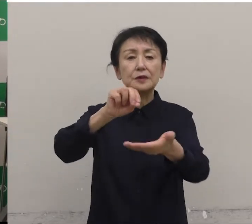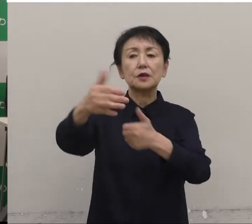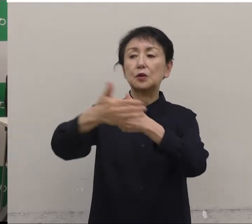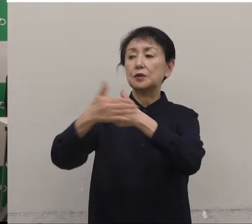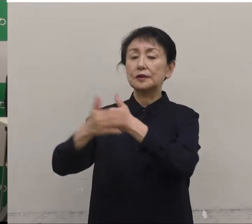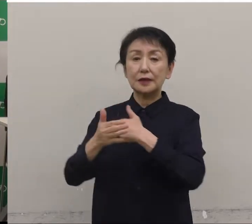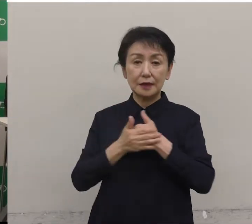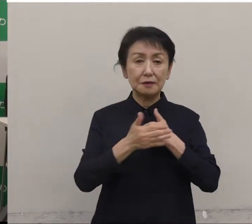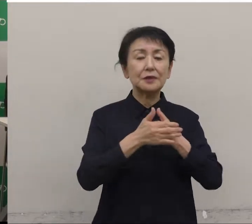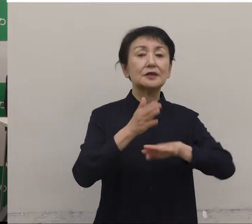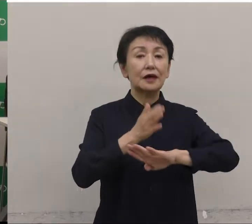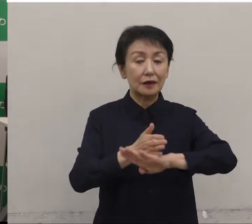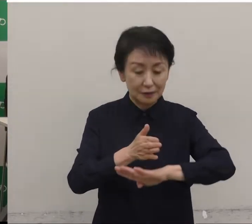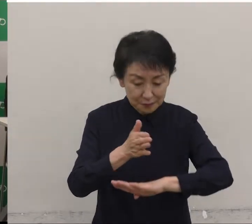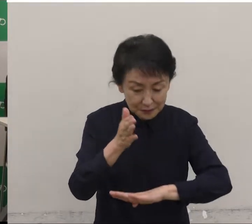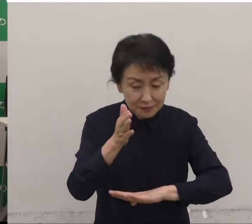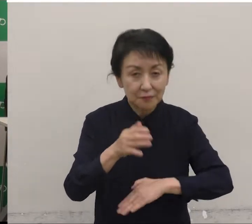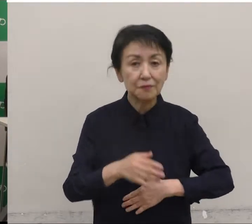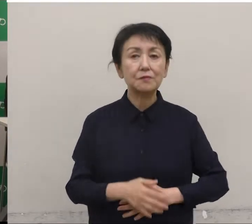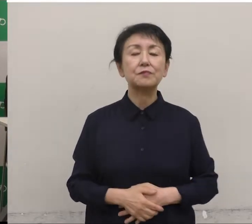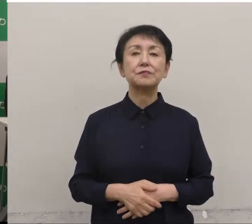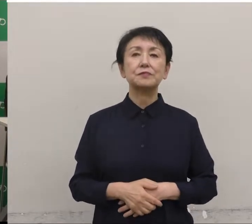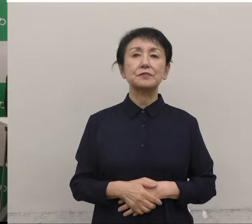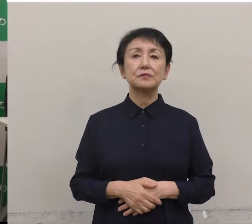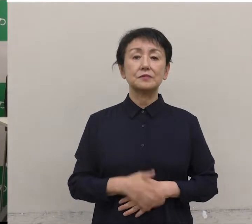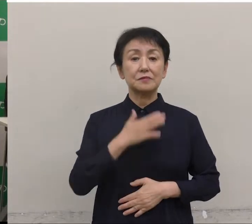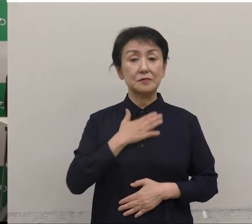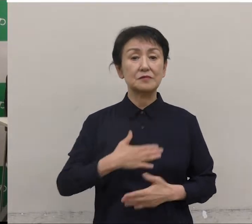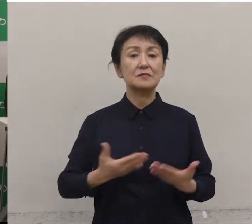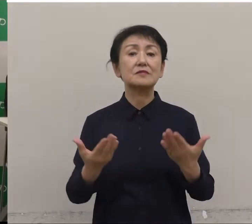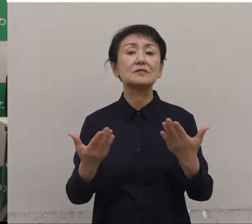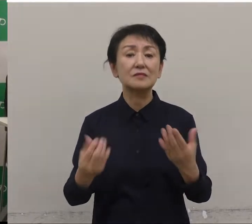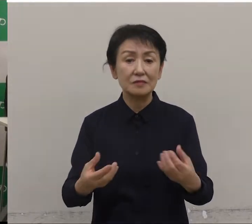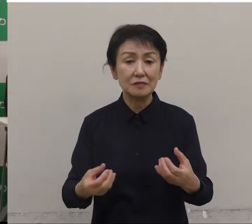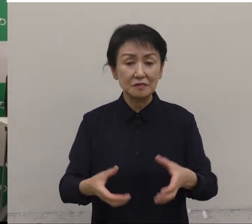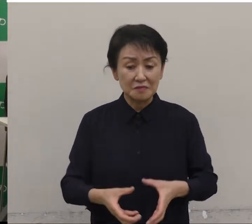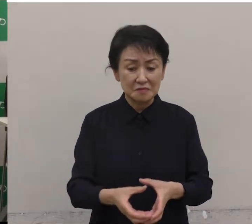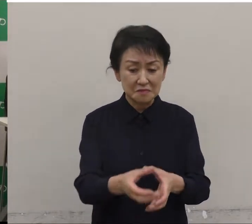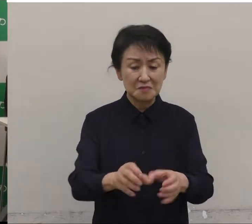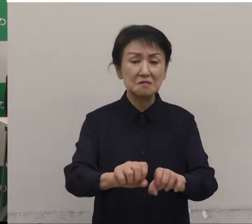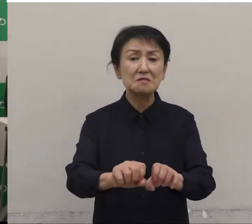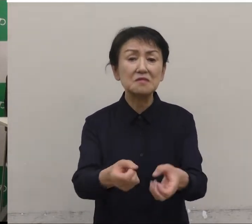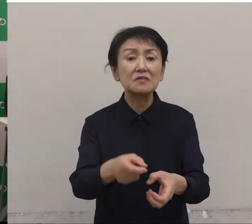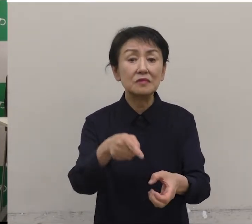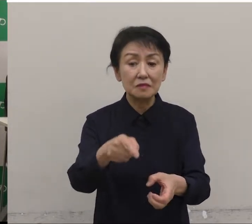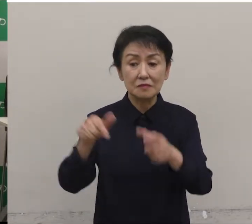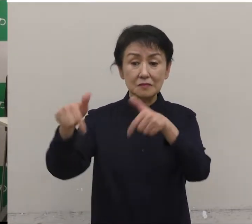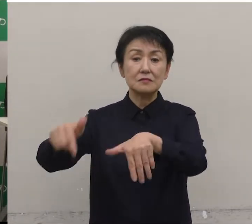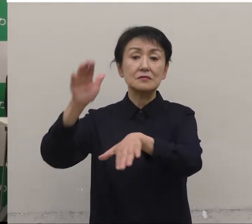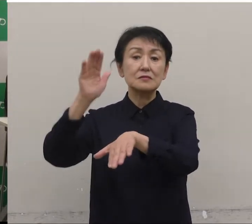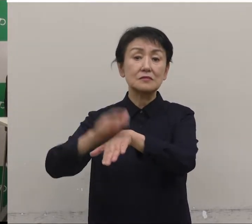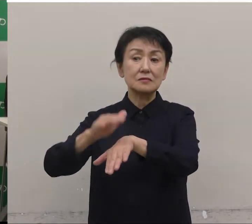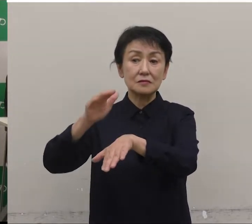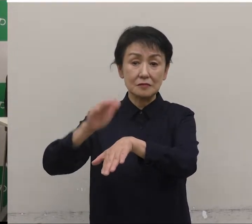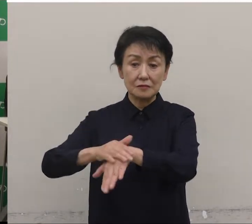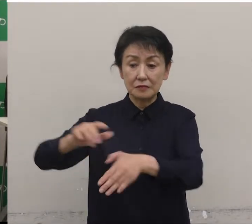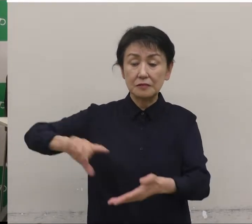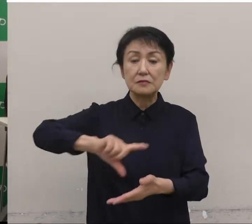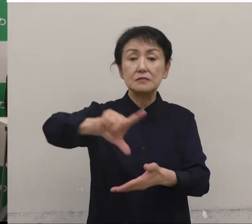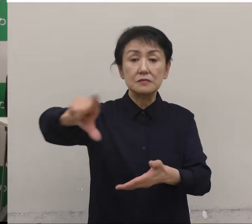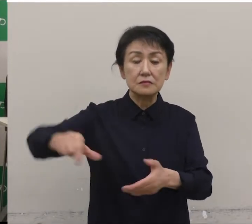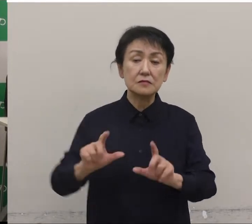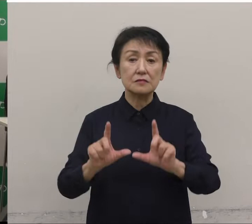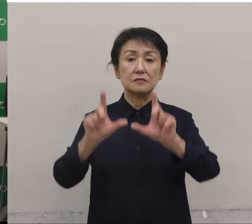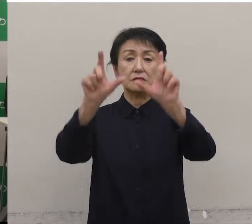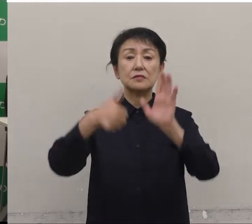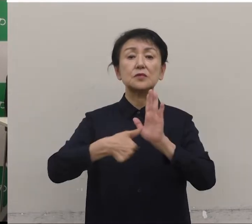本当にありがとうございました。ご存じの通り、破損していたのは西方地区の東名の側道沿いの、